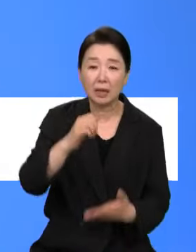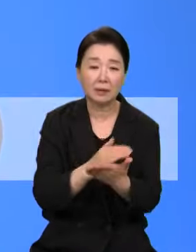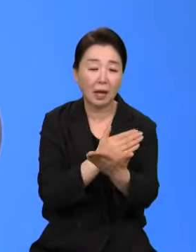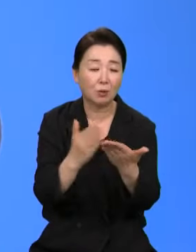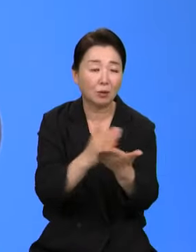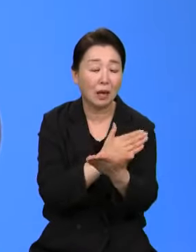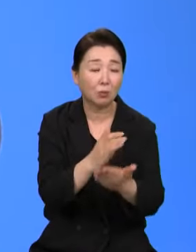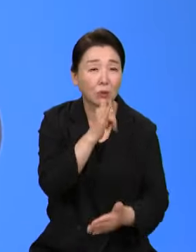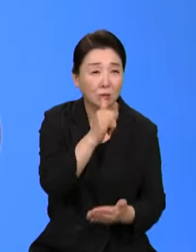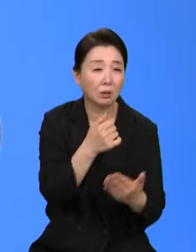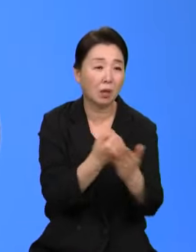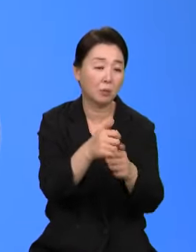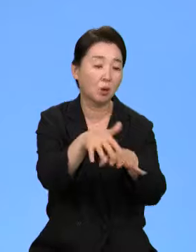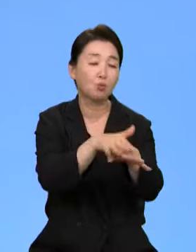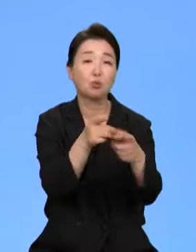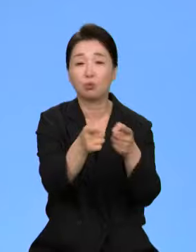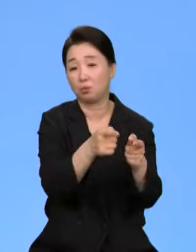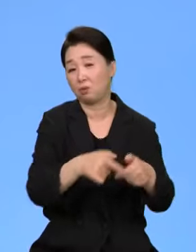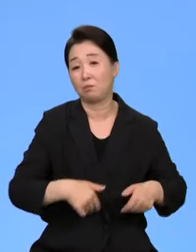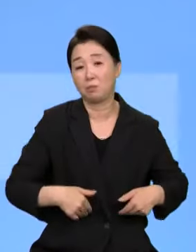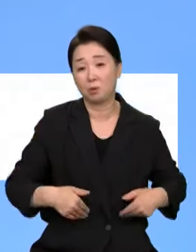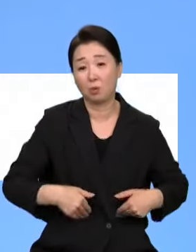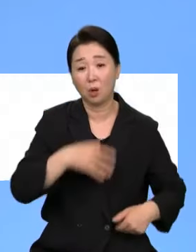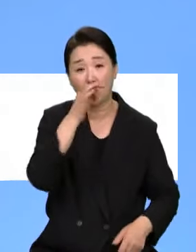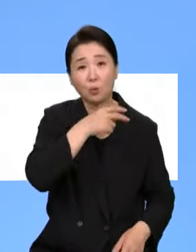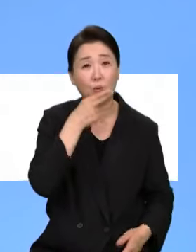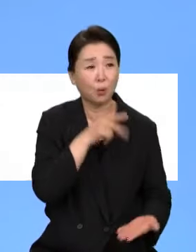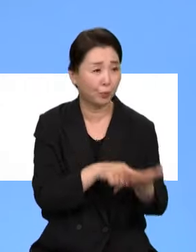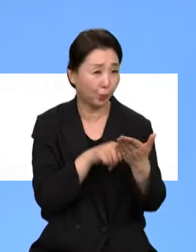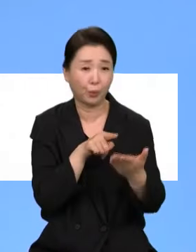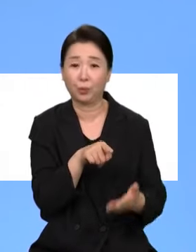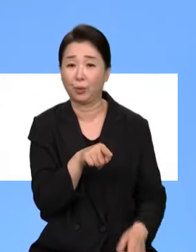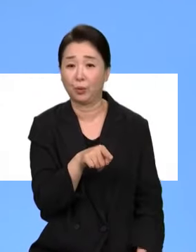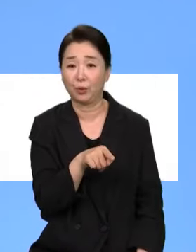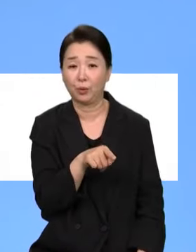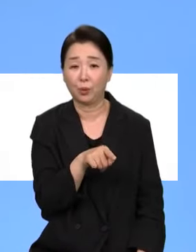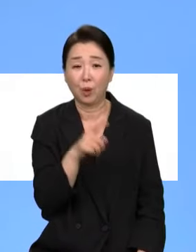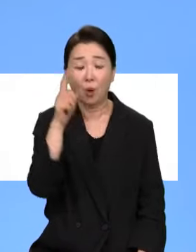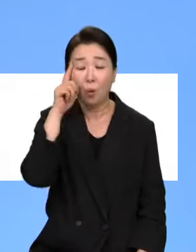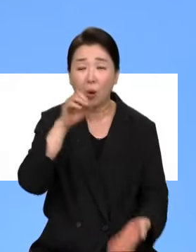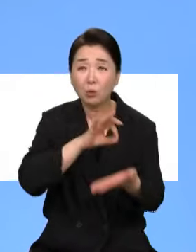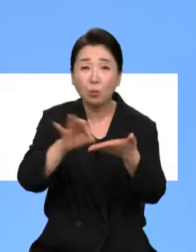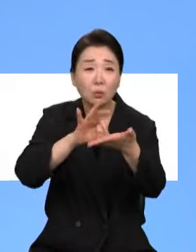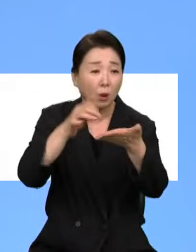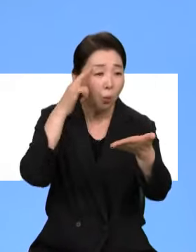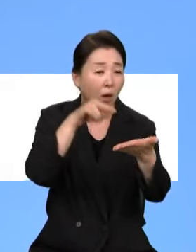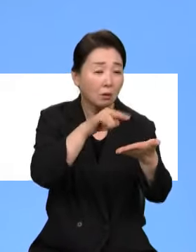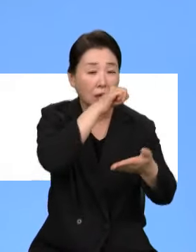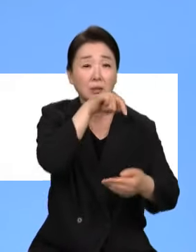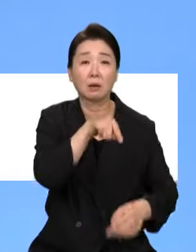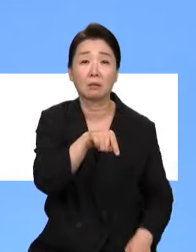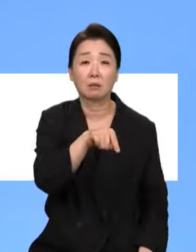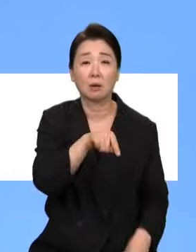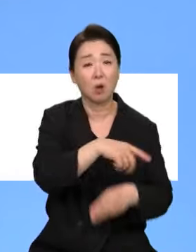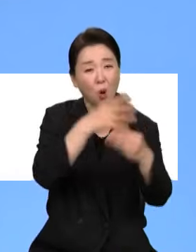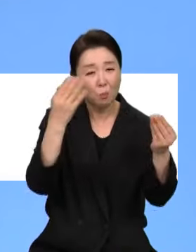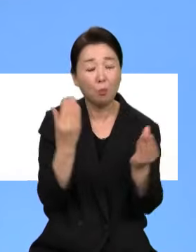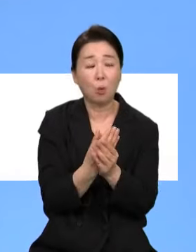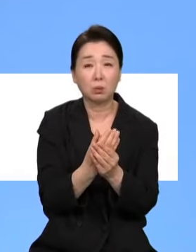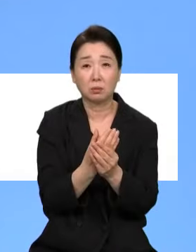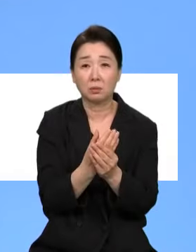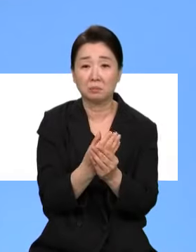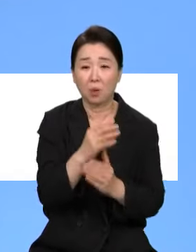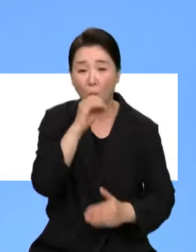구조정을 지시했습니다 아무런 효과 나타나지 않은 썼는지 모는 그런 예산 완전히 제로